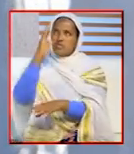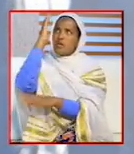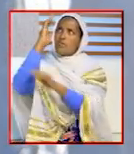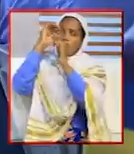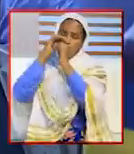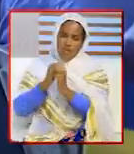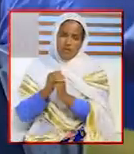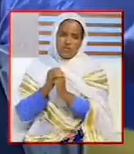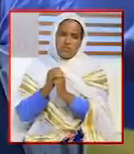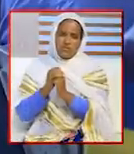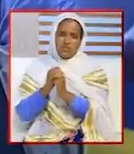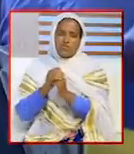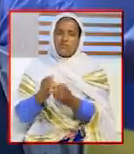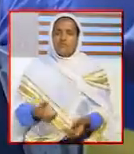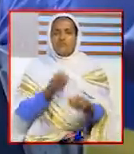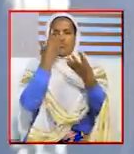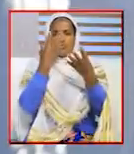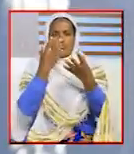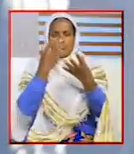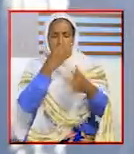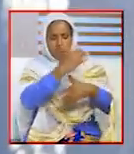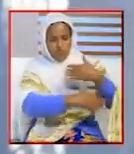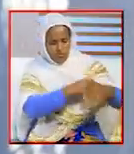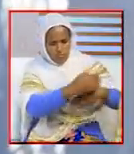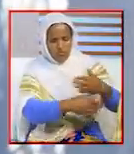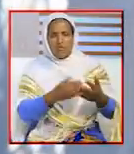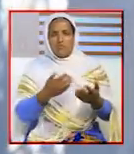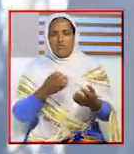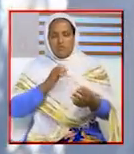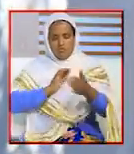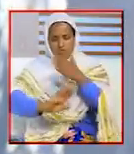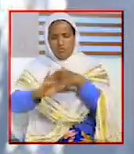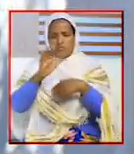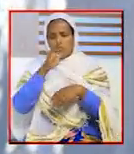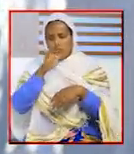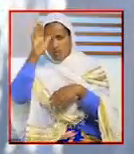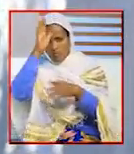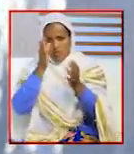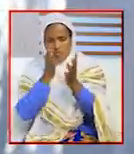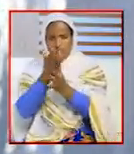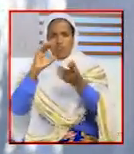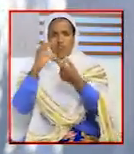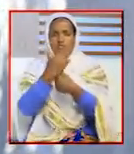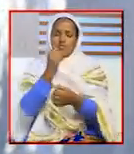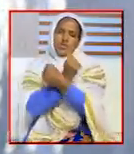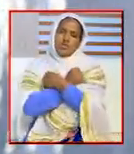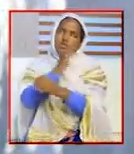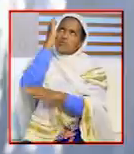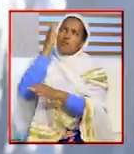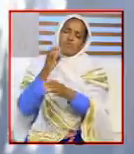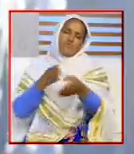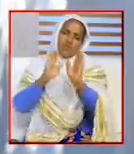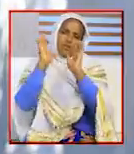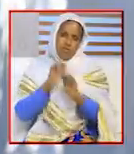አምላክ መባዛት ብዙ ተባዙ ምድር ሙላት የሚለው ቃል በእናትና በአባት በኩል እንዲሆን ወደደ